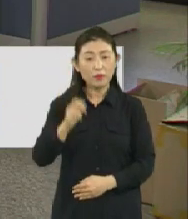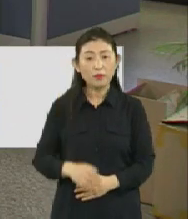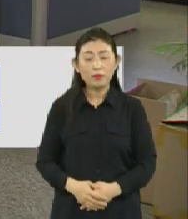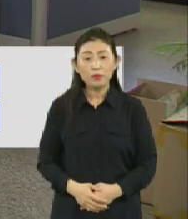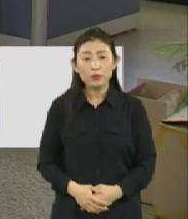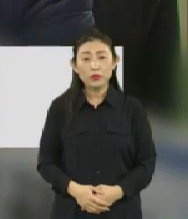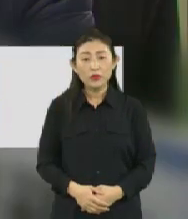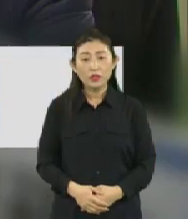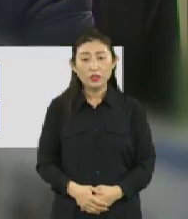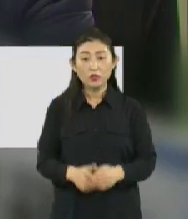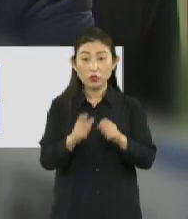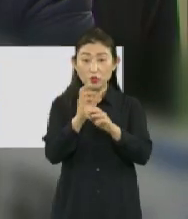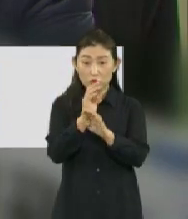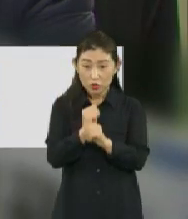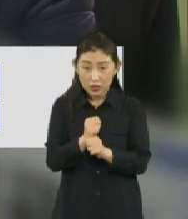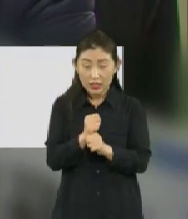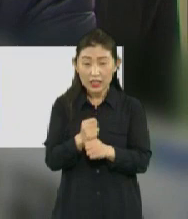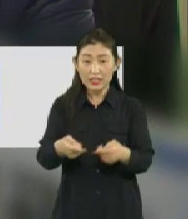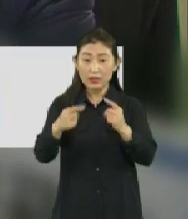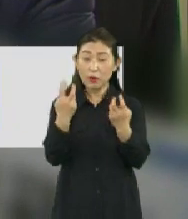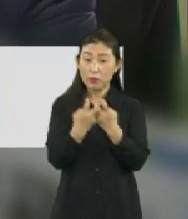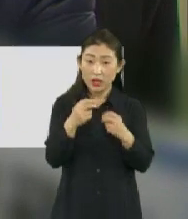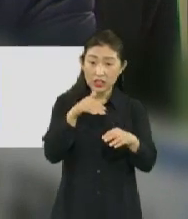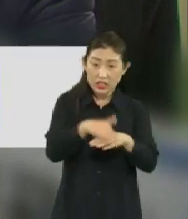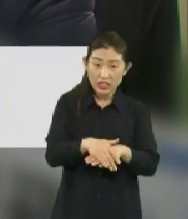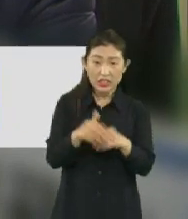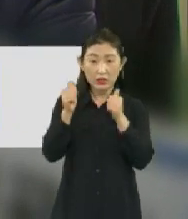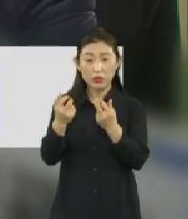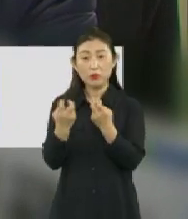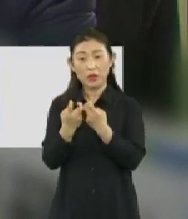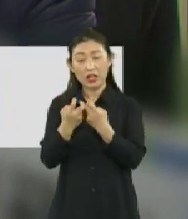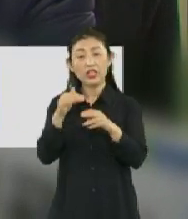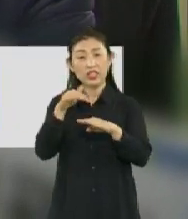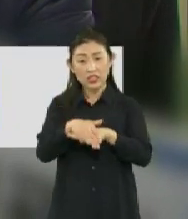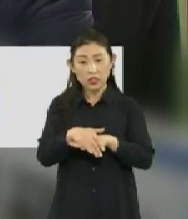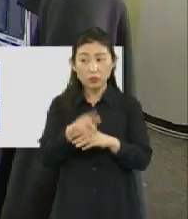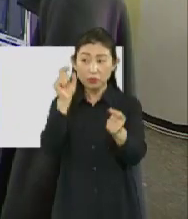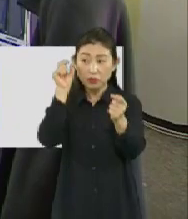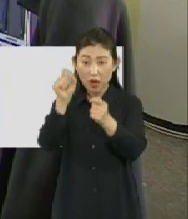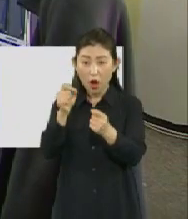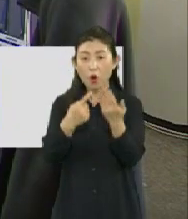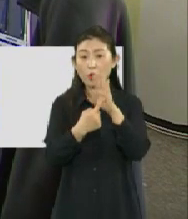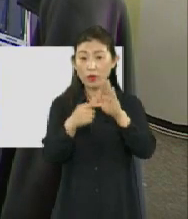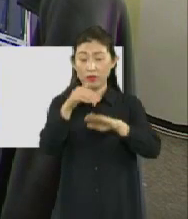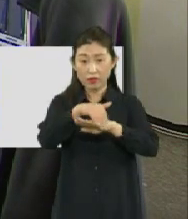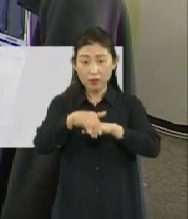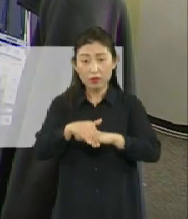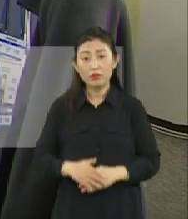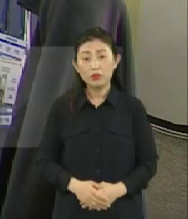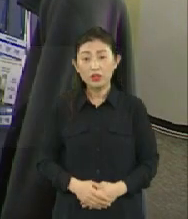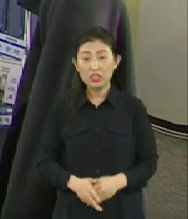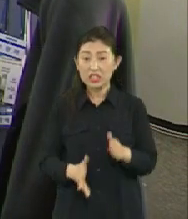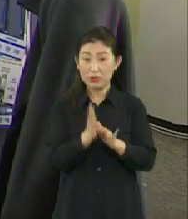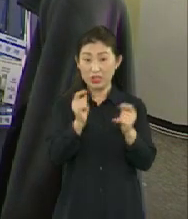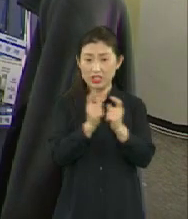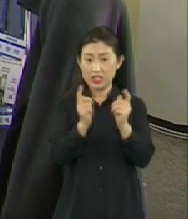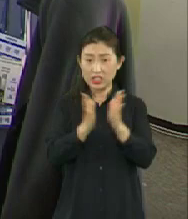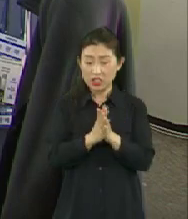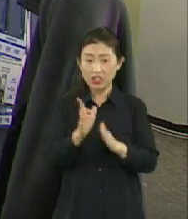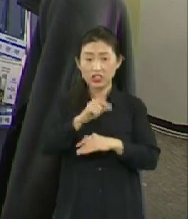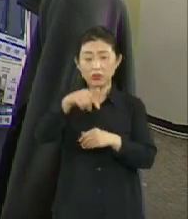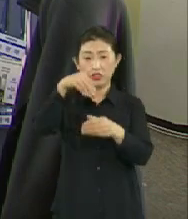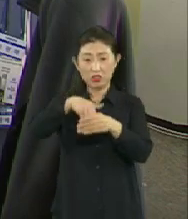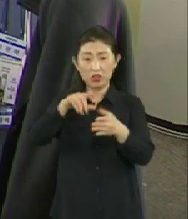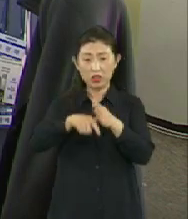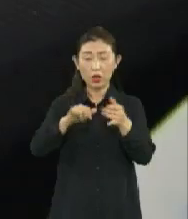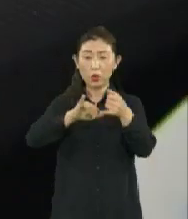밝혔습니다. 구체적인 오디션 참여 방법과 심사 방식 등은 조만간 공개할 예정으로 시민들이 직접